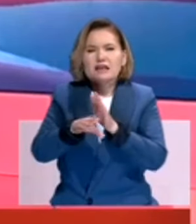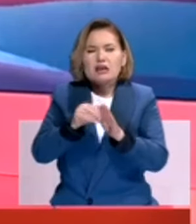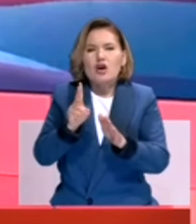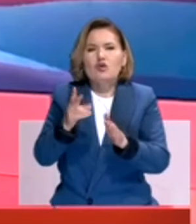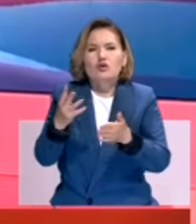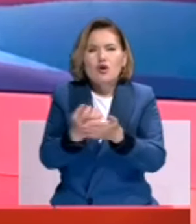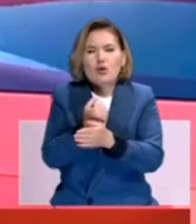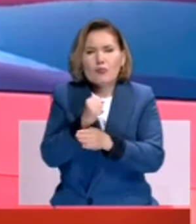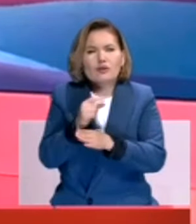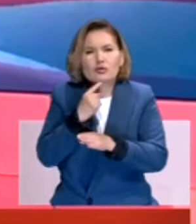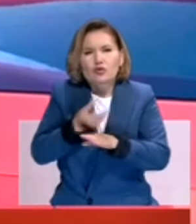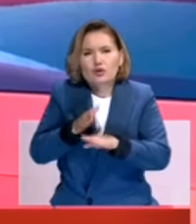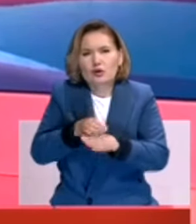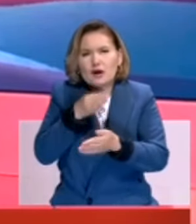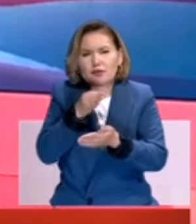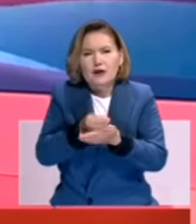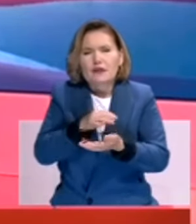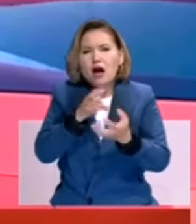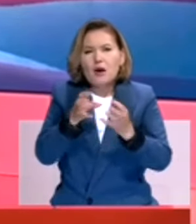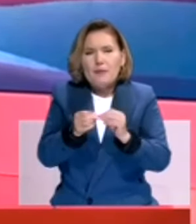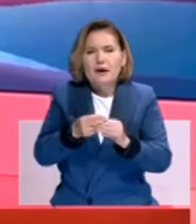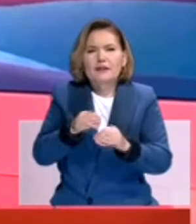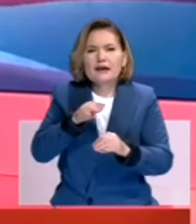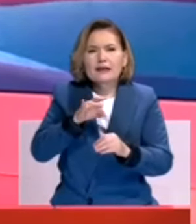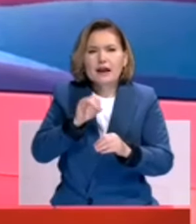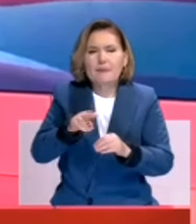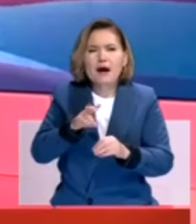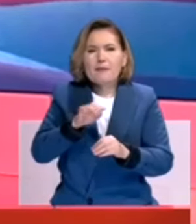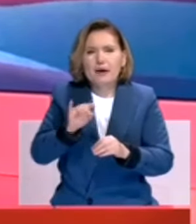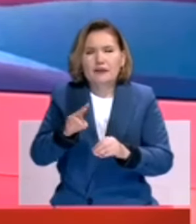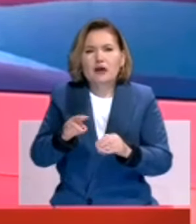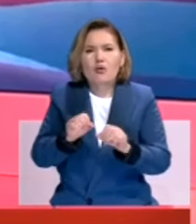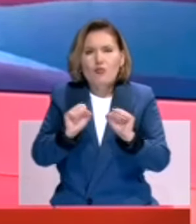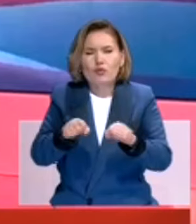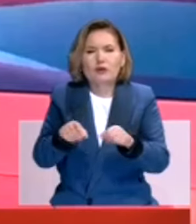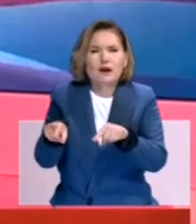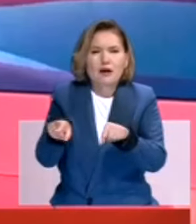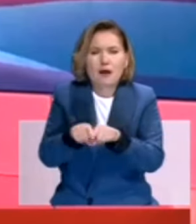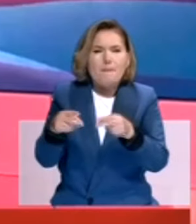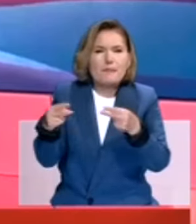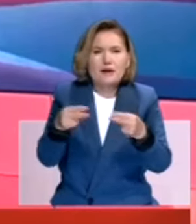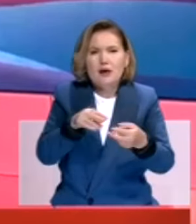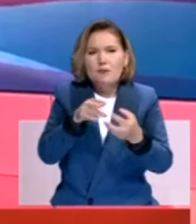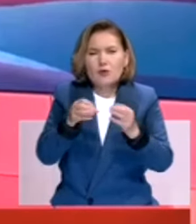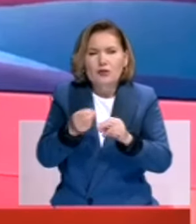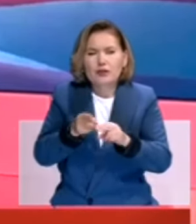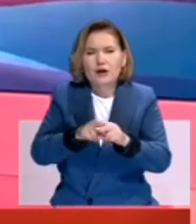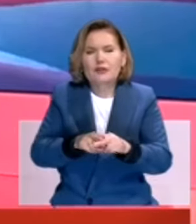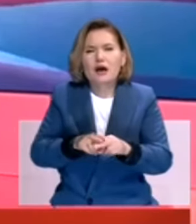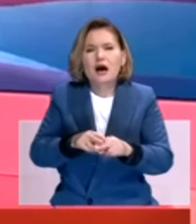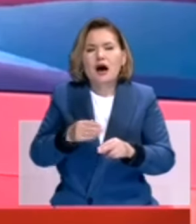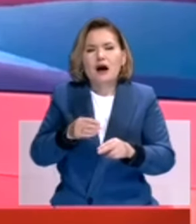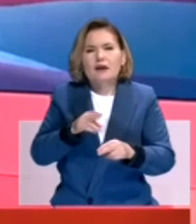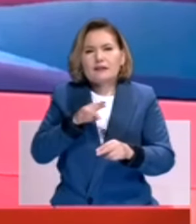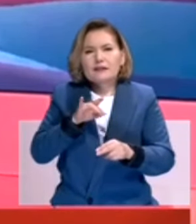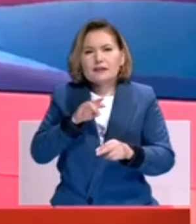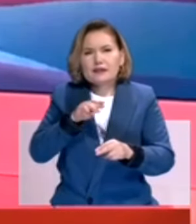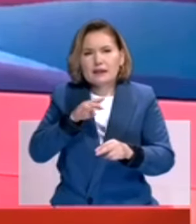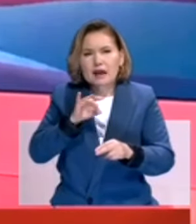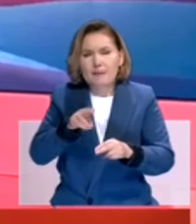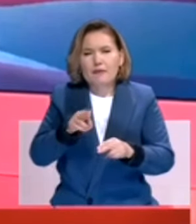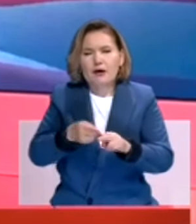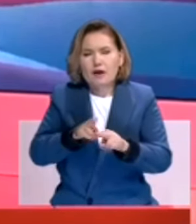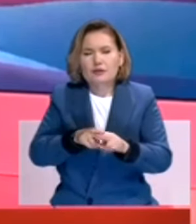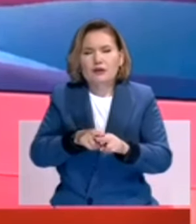қиын. Соңғы сауалнама қорытынсына қарағанда Трамп пен Байденнің мүмкіндігі бірдей. Нақтылай кетсек, бұл зерттеу Трампқа оқ атылғанға